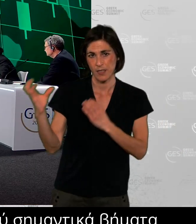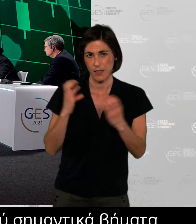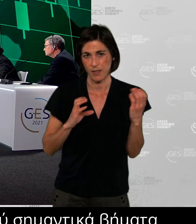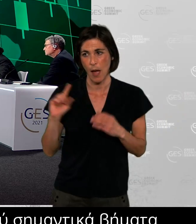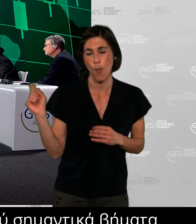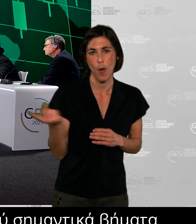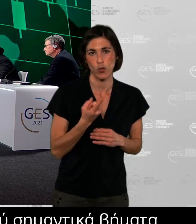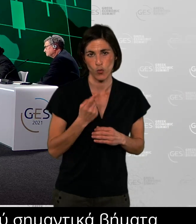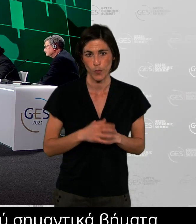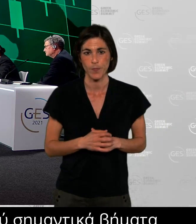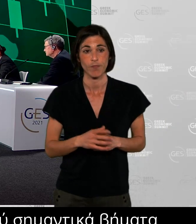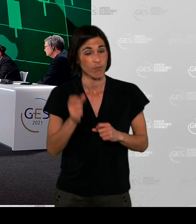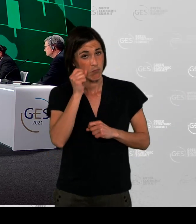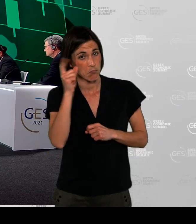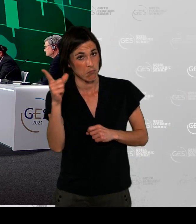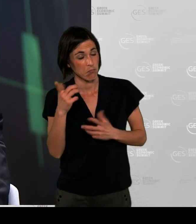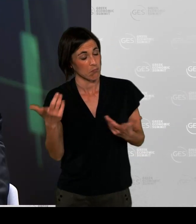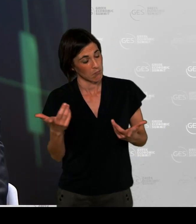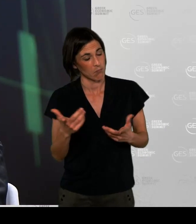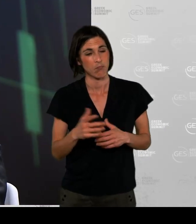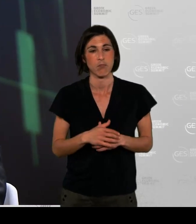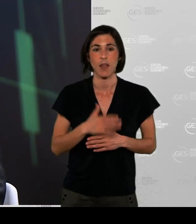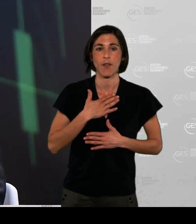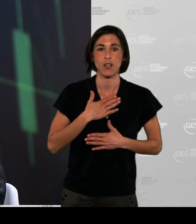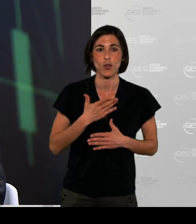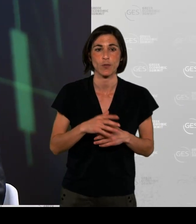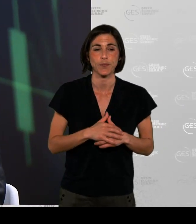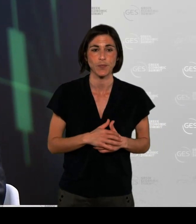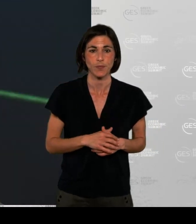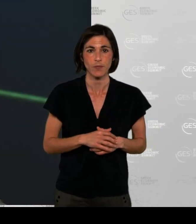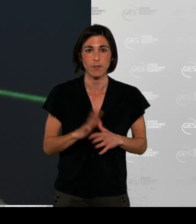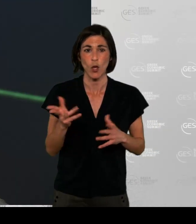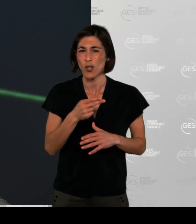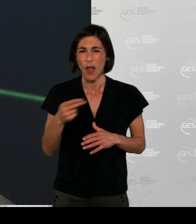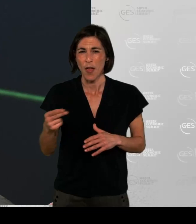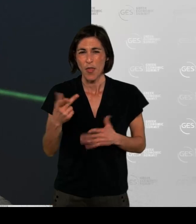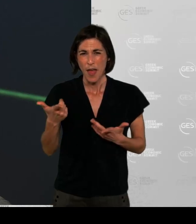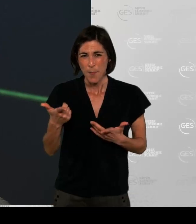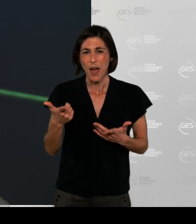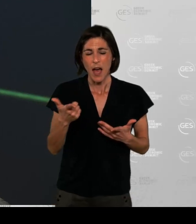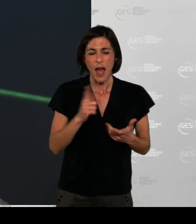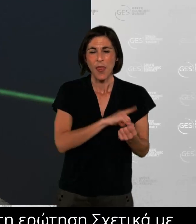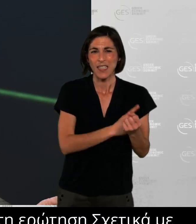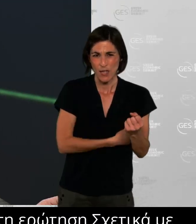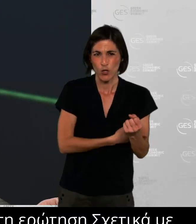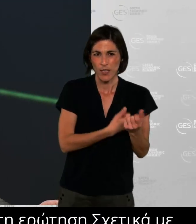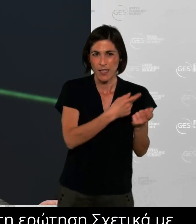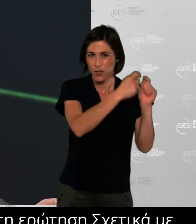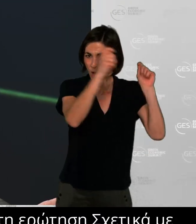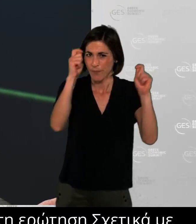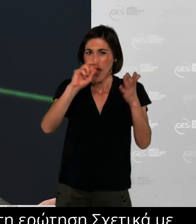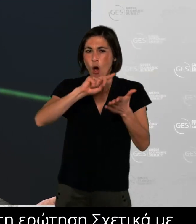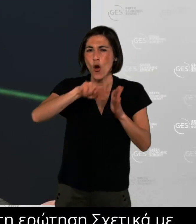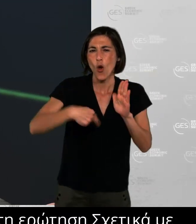Ευχαριστώ. Κύριε Δαγαδίλη. Όσον αφορά την πρώτη ερώτηση σχετικά με τις δεξιότητες και με το καπέλο του πανεπιστημιακού καθηγητή, αυτό το οποίο